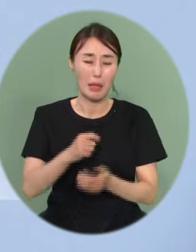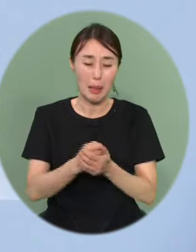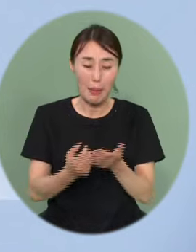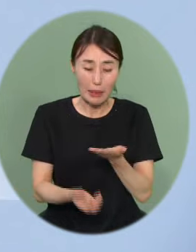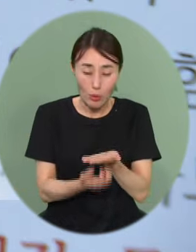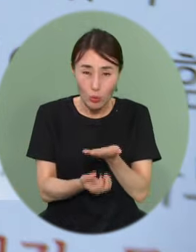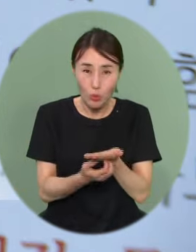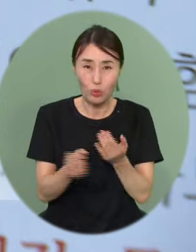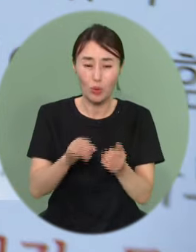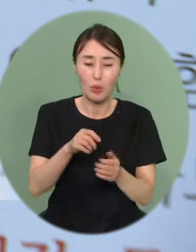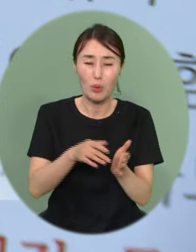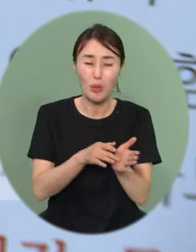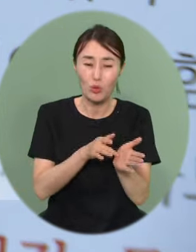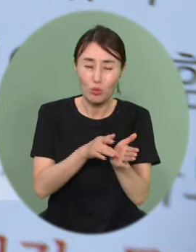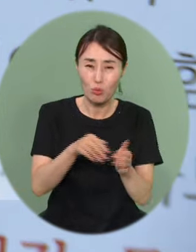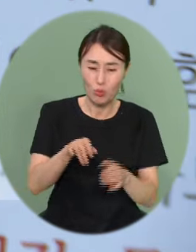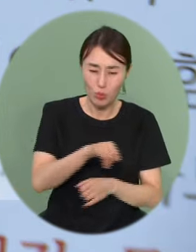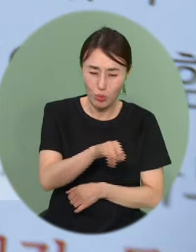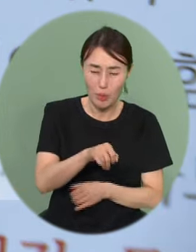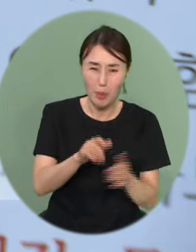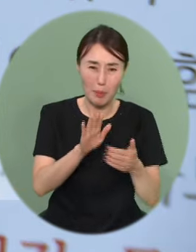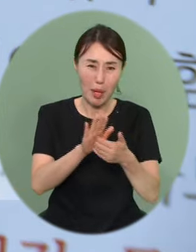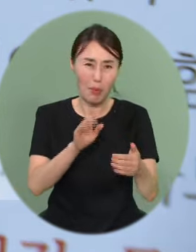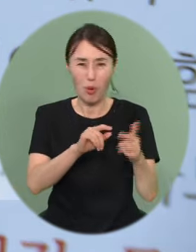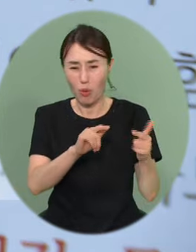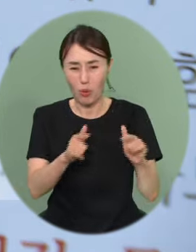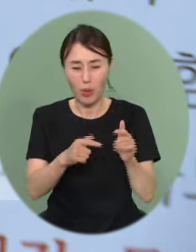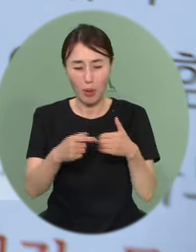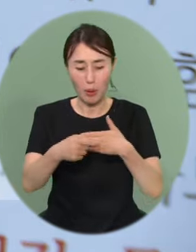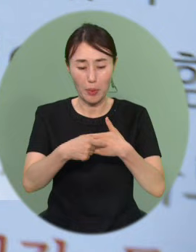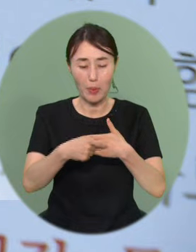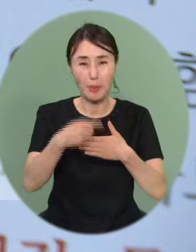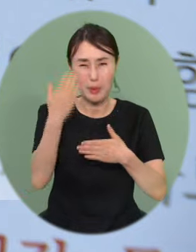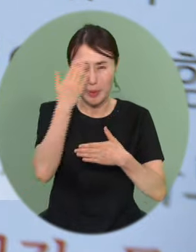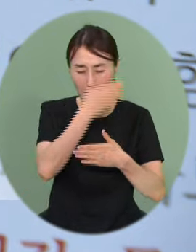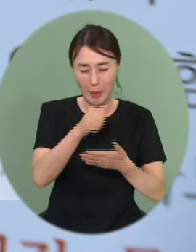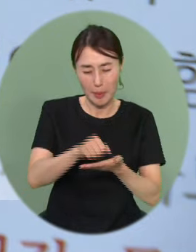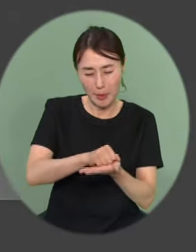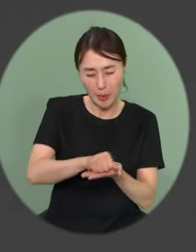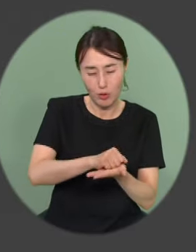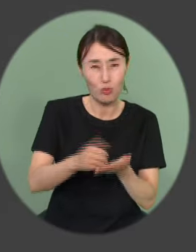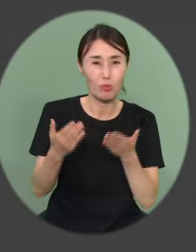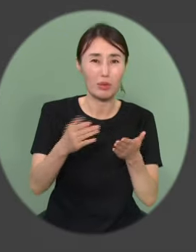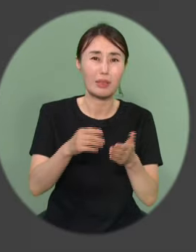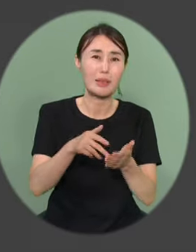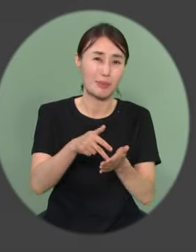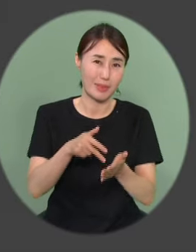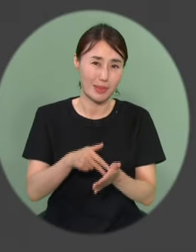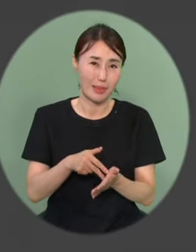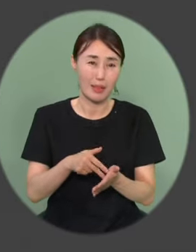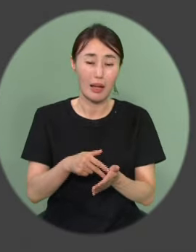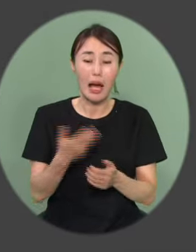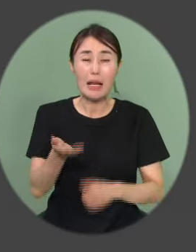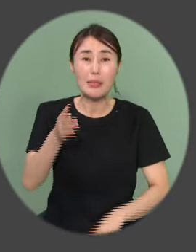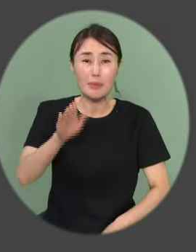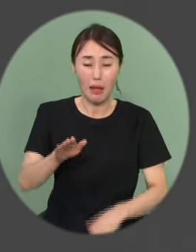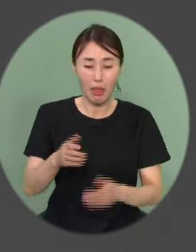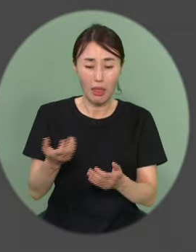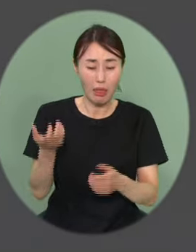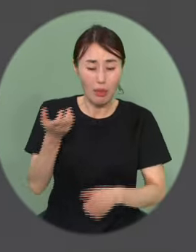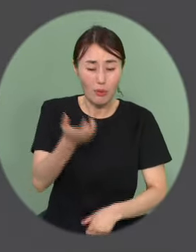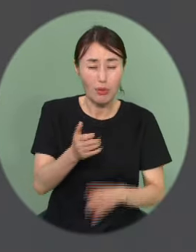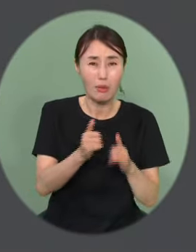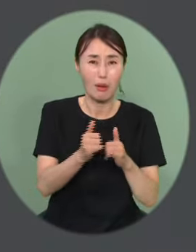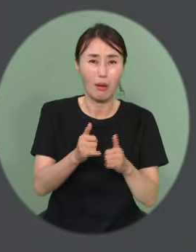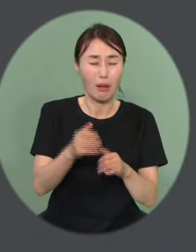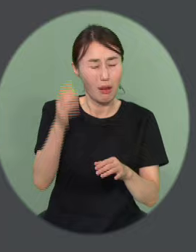난방과 살균, 세정 등을 통해 겉으로 드러난 곰팡이를 제거해주겠다는 입장입니다. 입주민들은 황당해하고